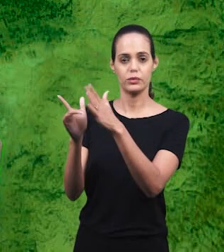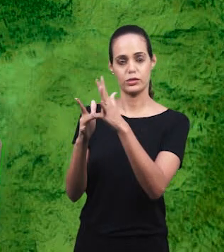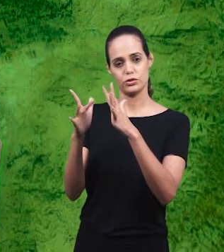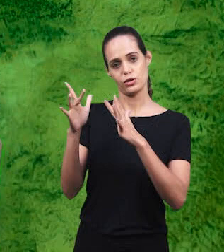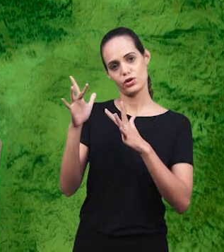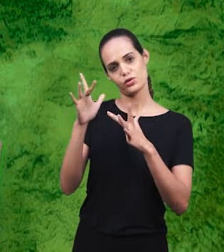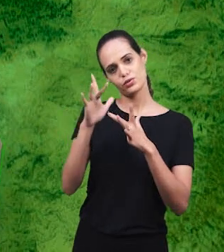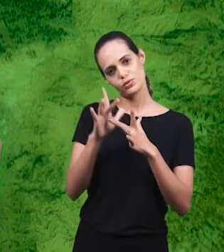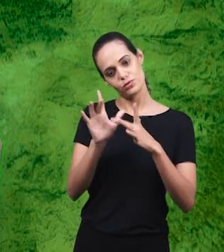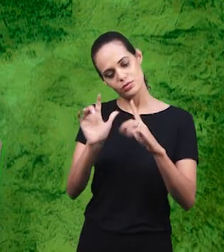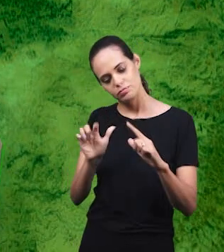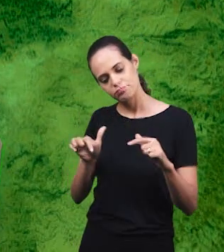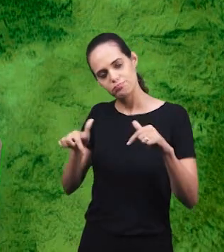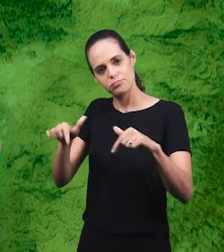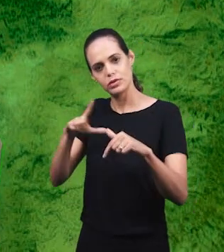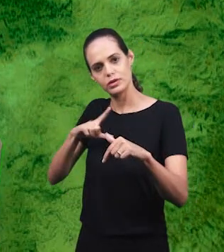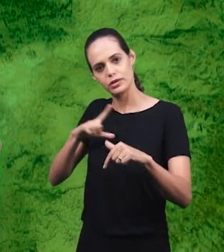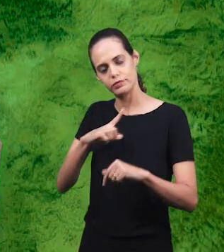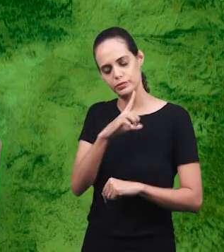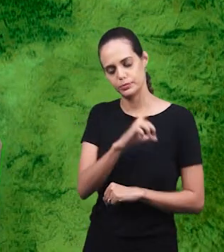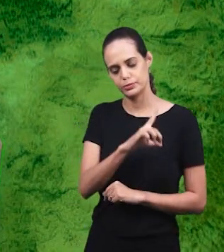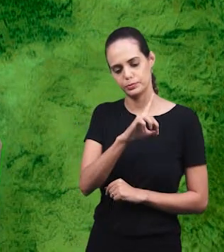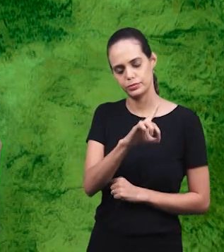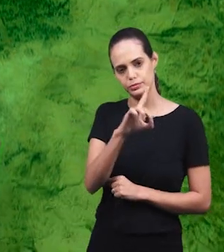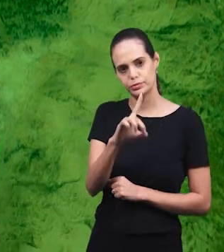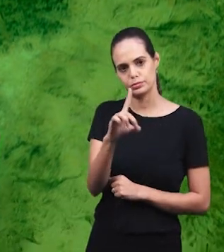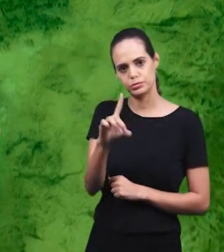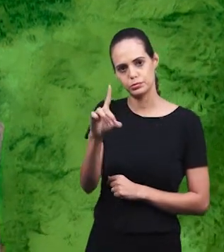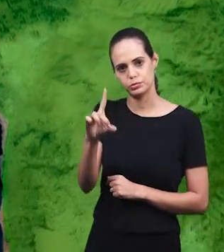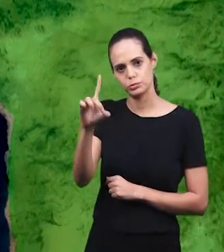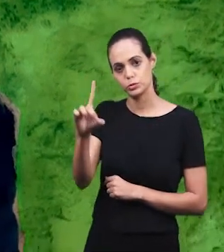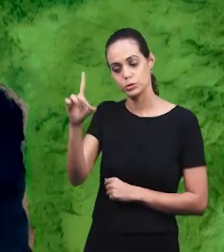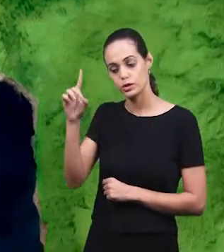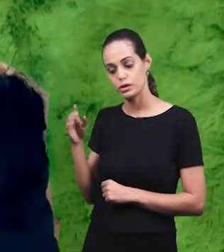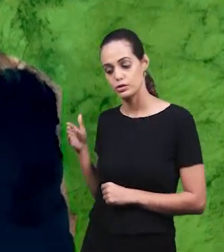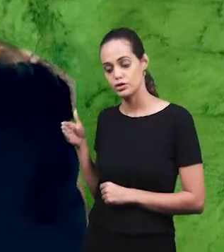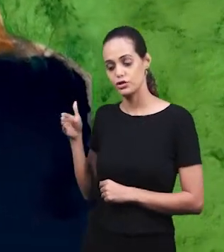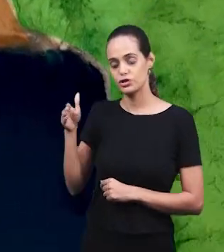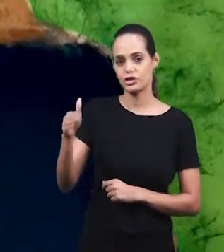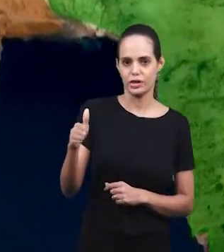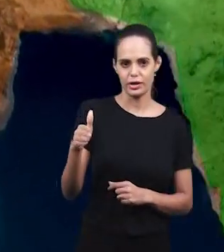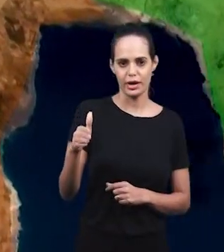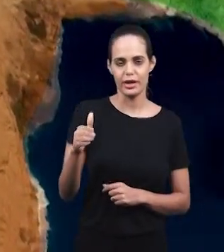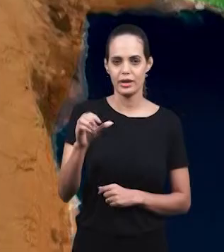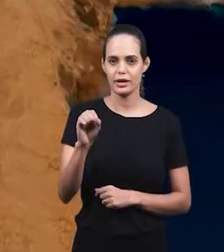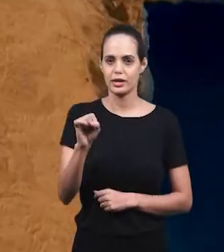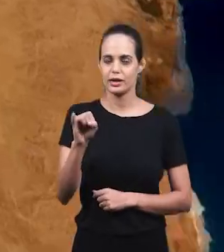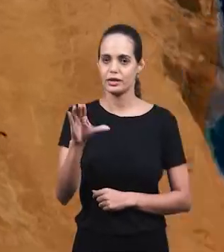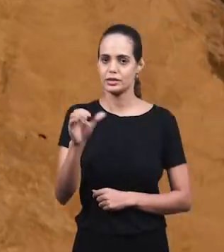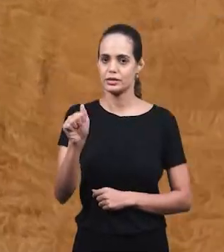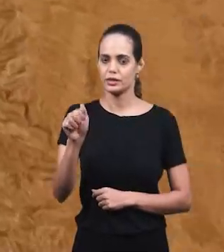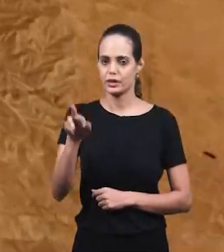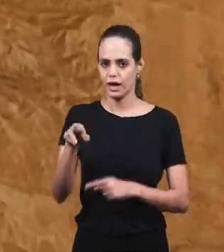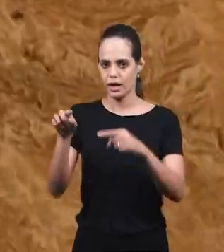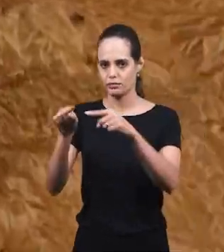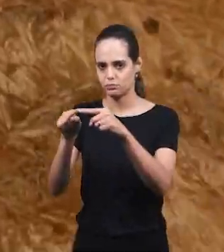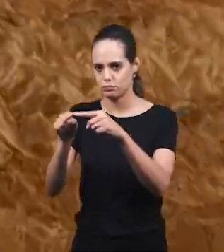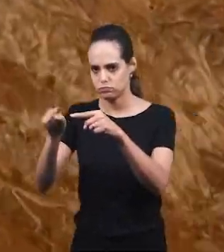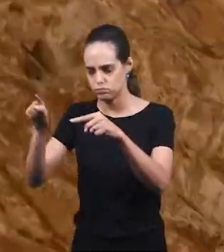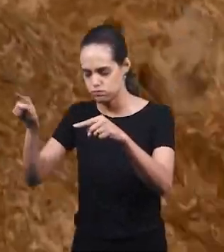tracé que le Seigneur Jésus a fait jusqu'à arriver à Sichem, ce puits